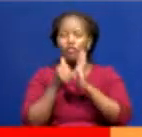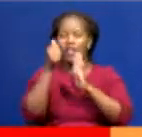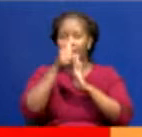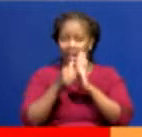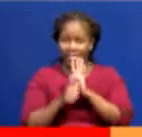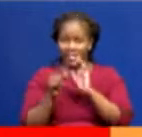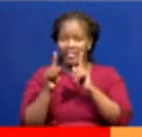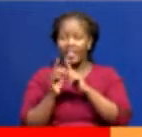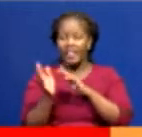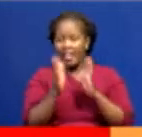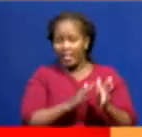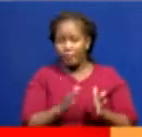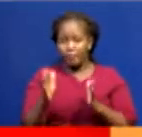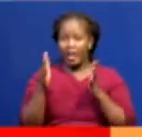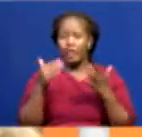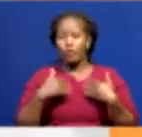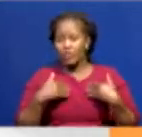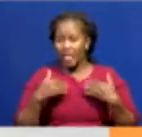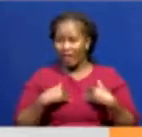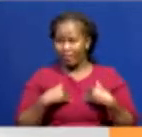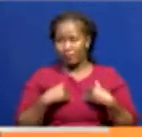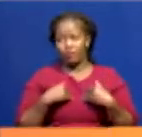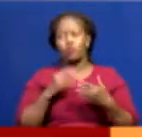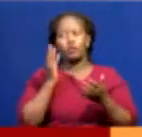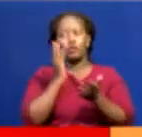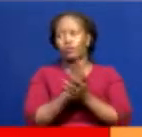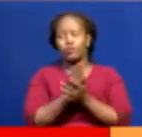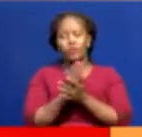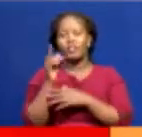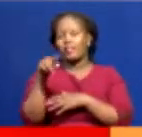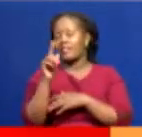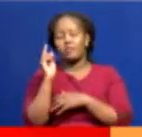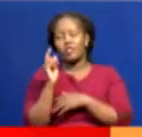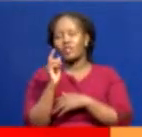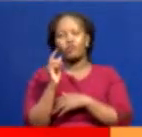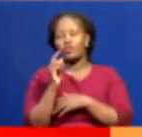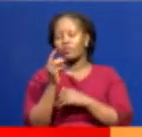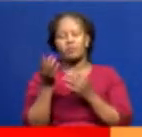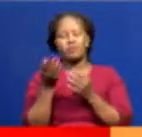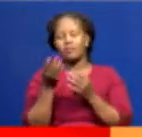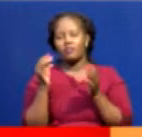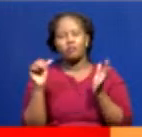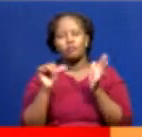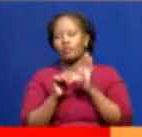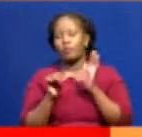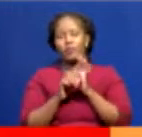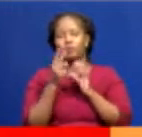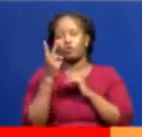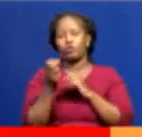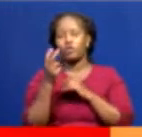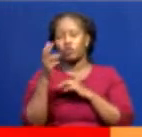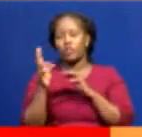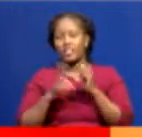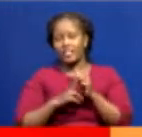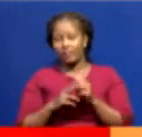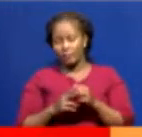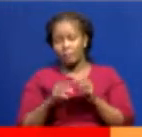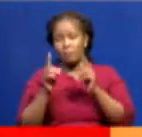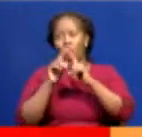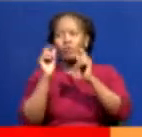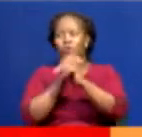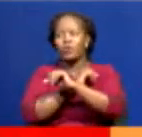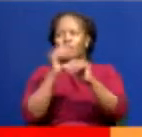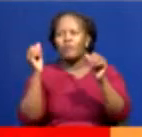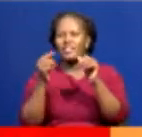mipango ambazo tumeweka, basi ndio nakueleza mambo yao yatasambaratika 2027. Na rais amesema sio lazima